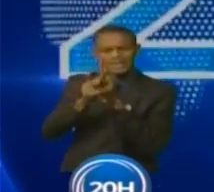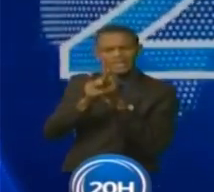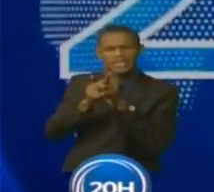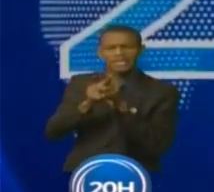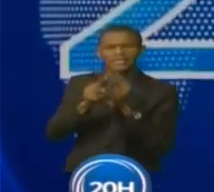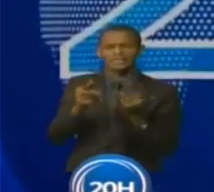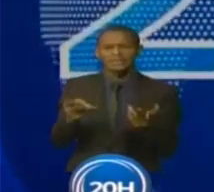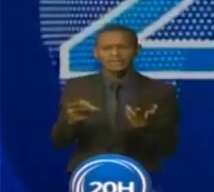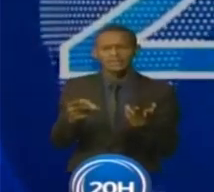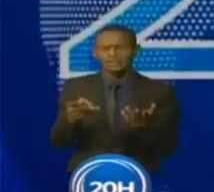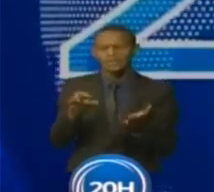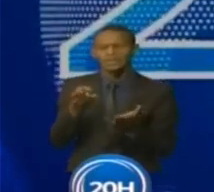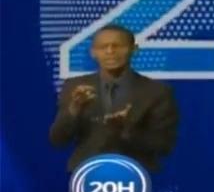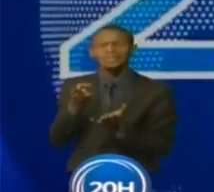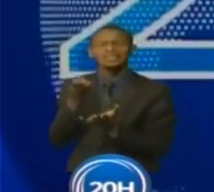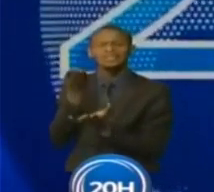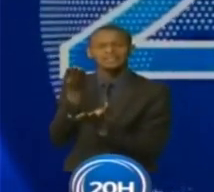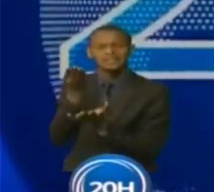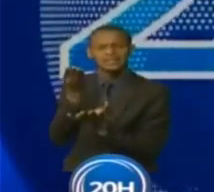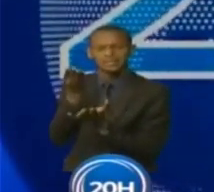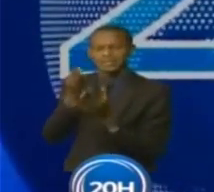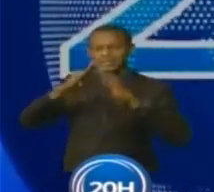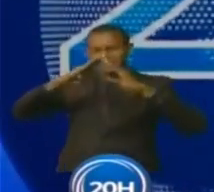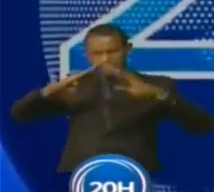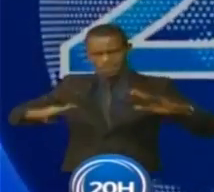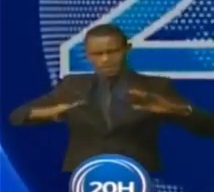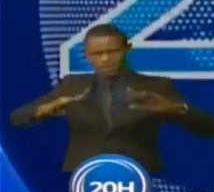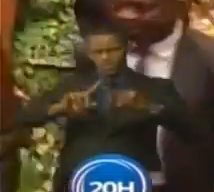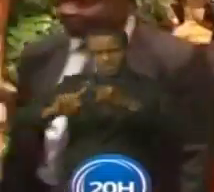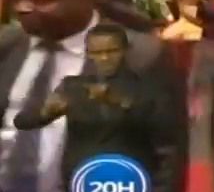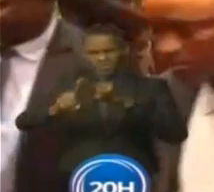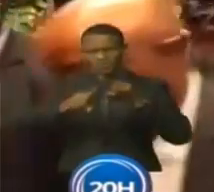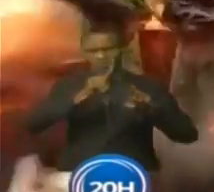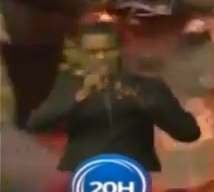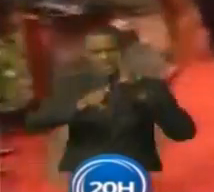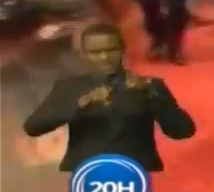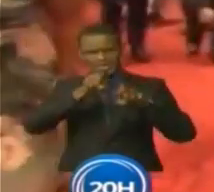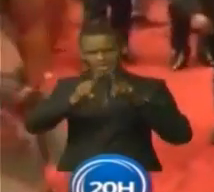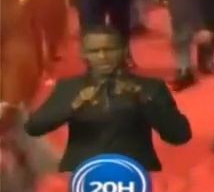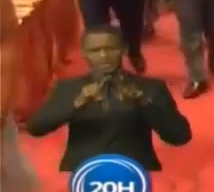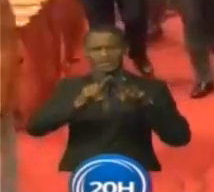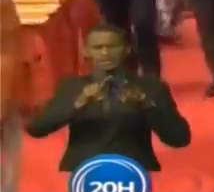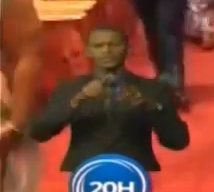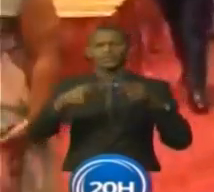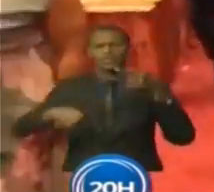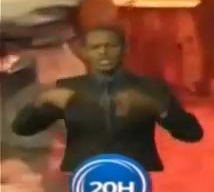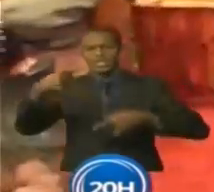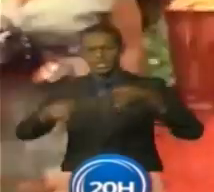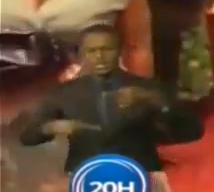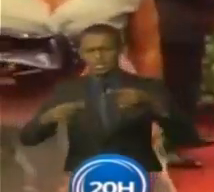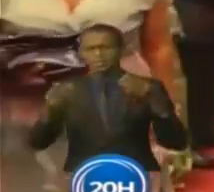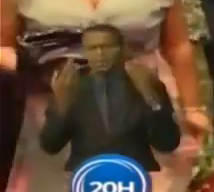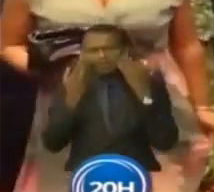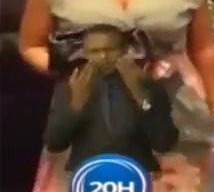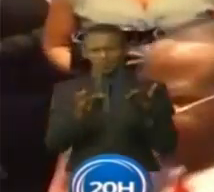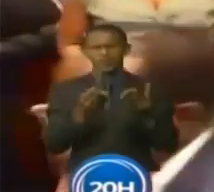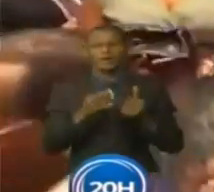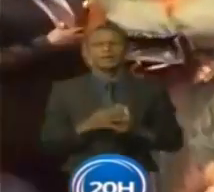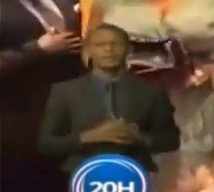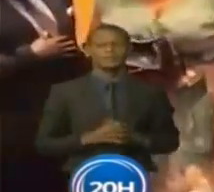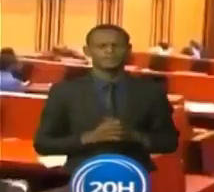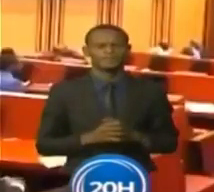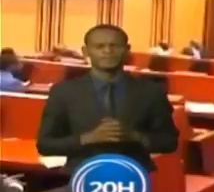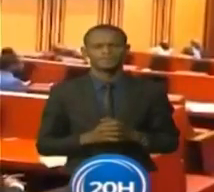de 3 questions orales avec débat. Sandra Nyengui. La session de septembre au Sénat entame sa vitesse